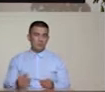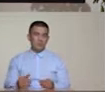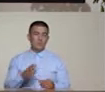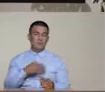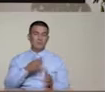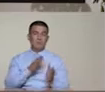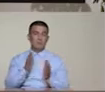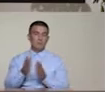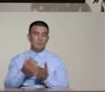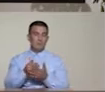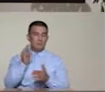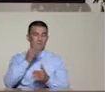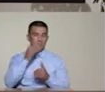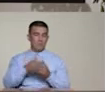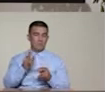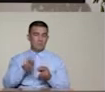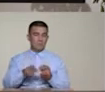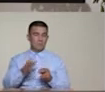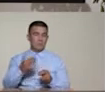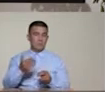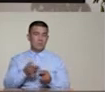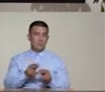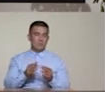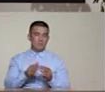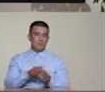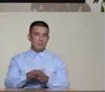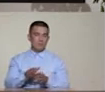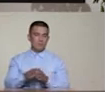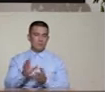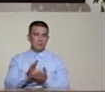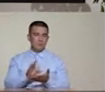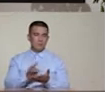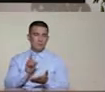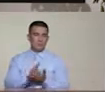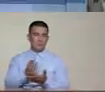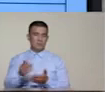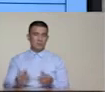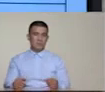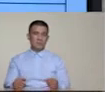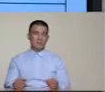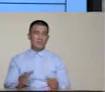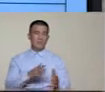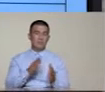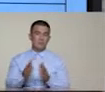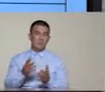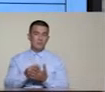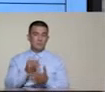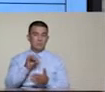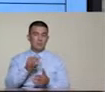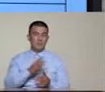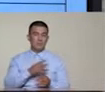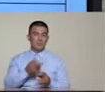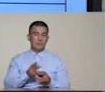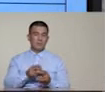va darsimiz yakunida quyidagi vazifani o'zingizga belgilab oling. Ya'ni o'zingizga